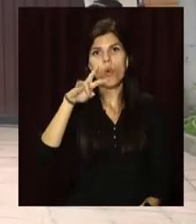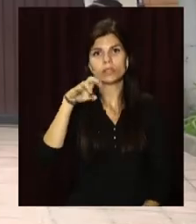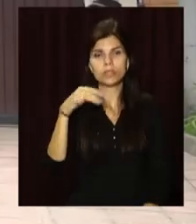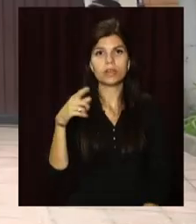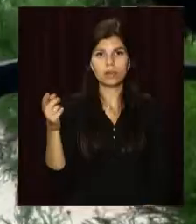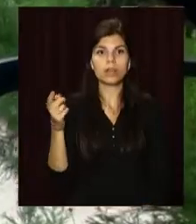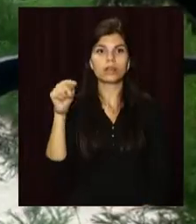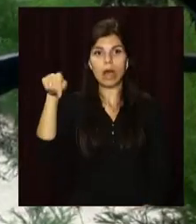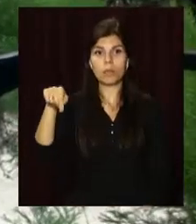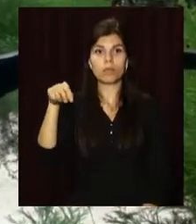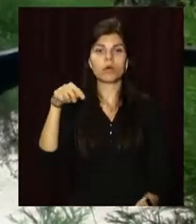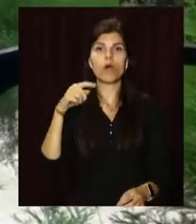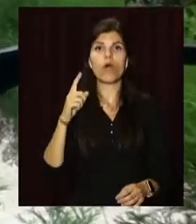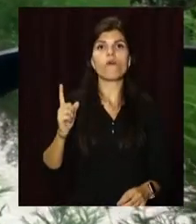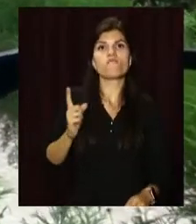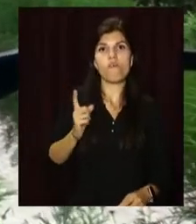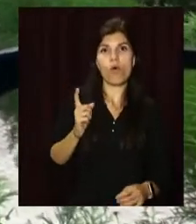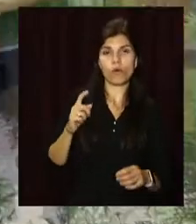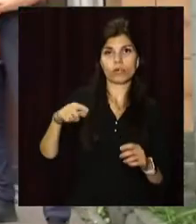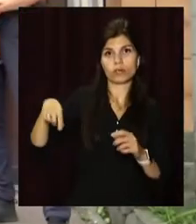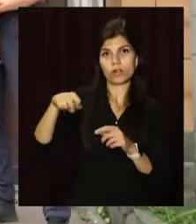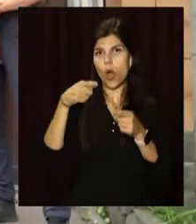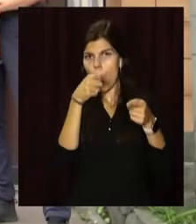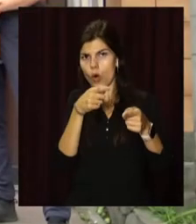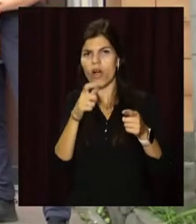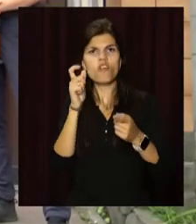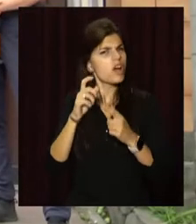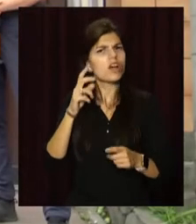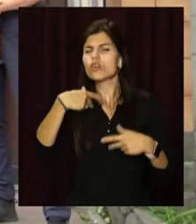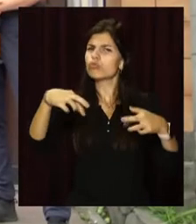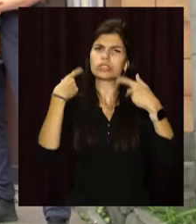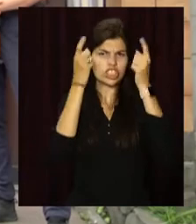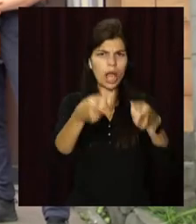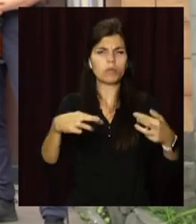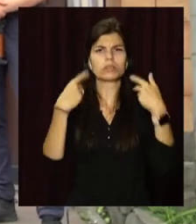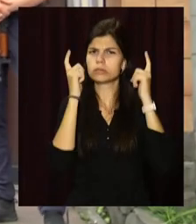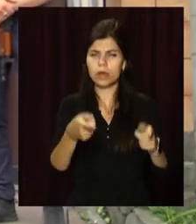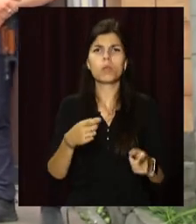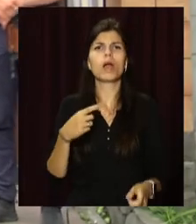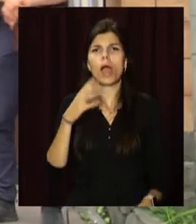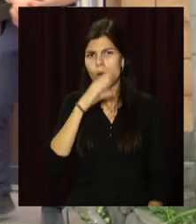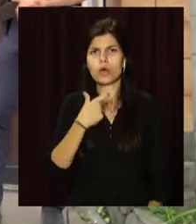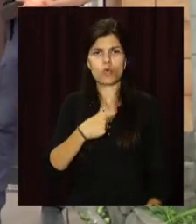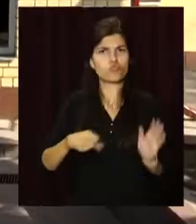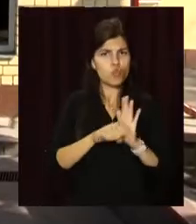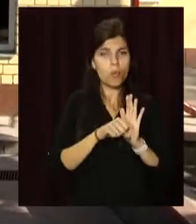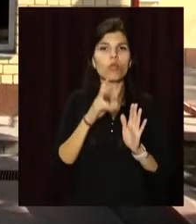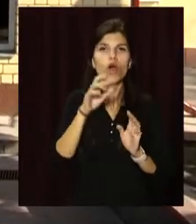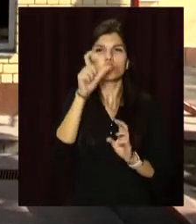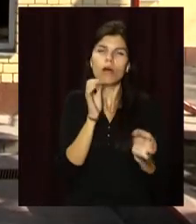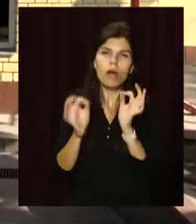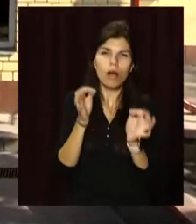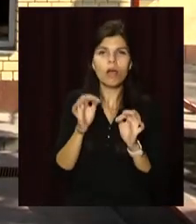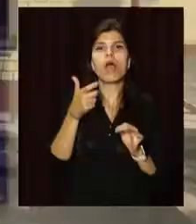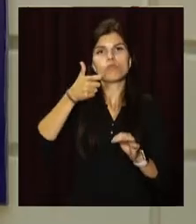забарикадувався всередині, тримав правоохоронців на відстані, погрожуючи самогубством. Однак після 13 годин перемовин, врешті-решт, склав